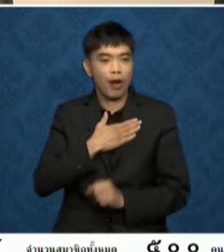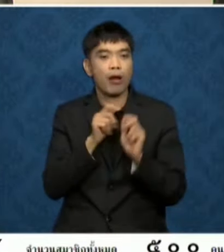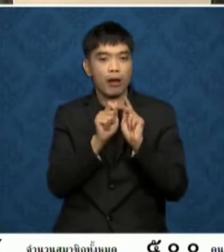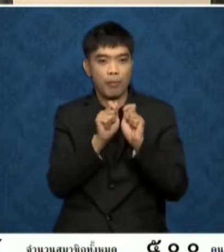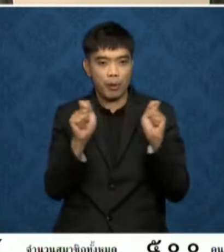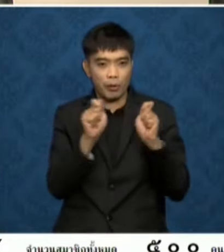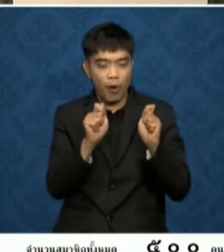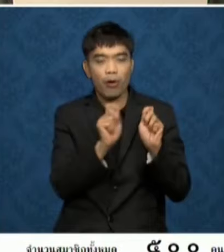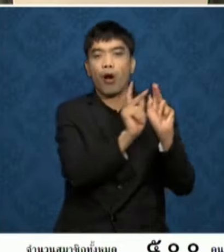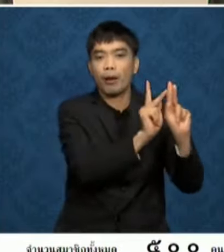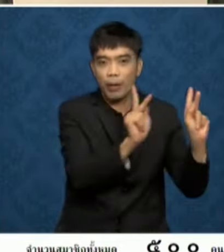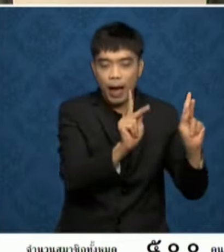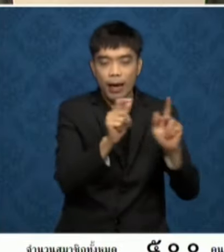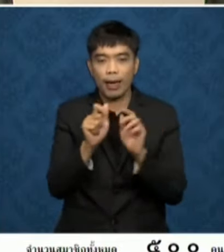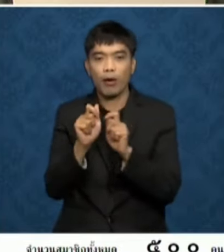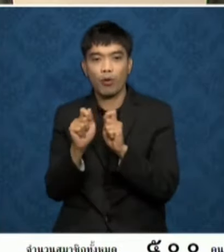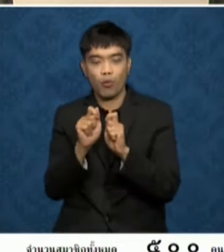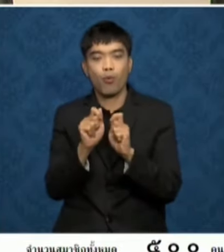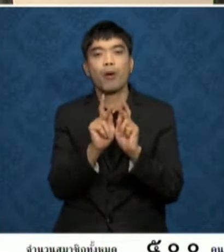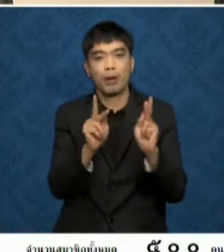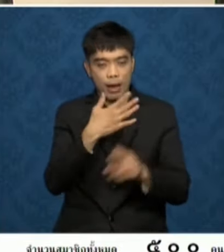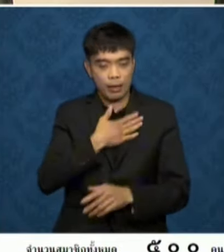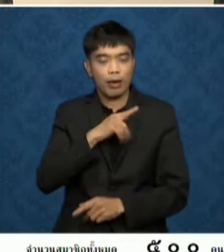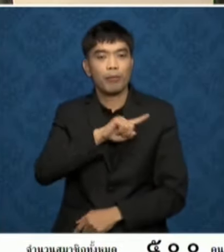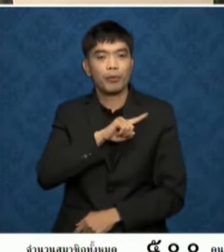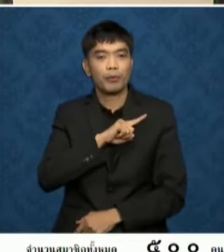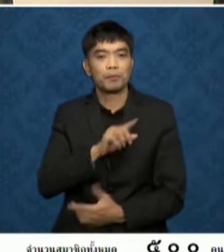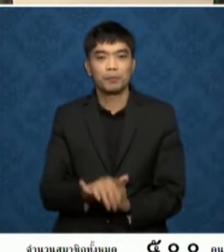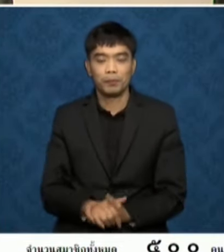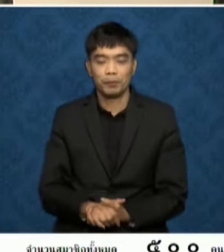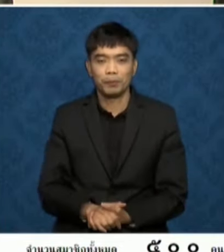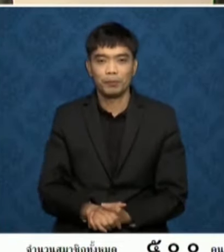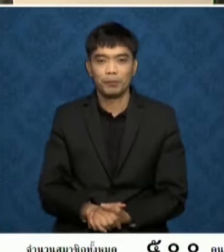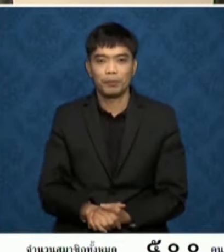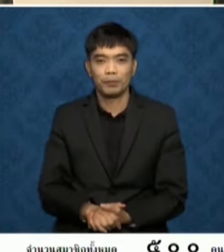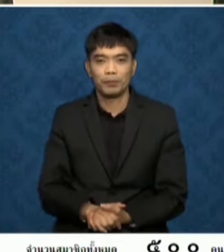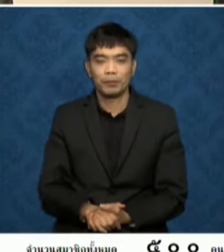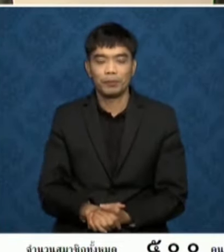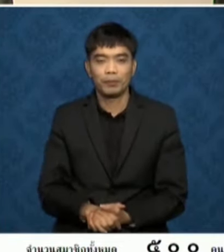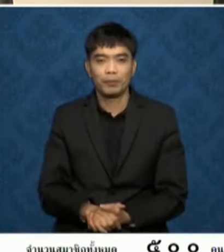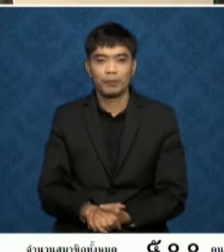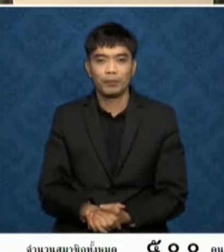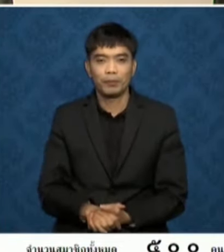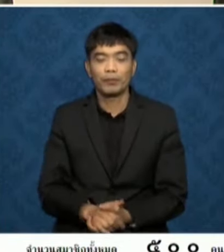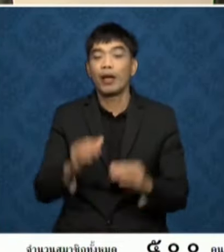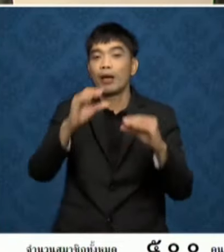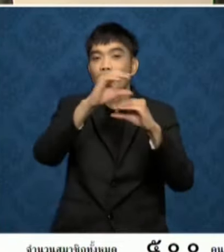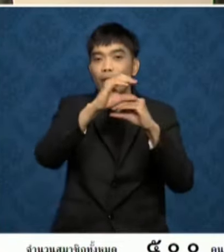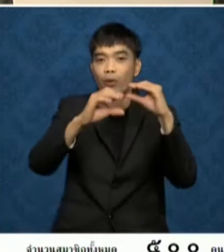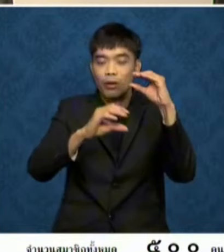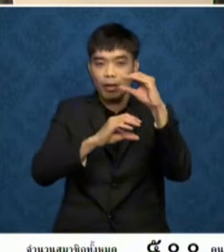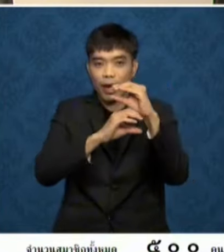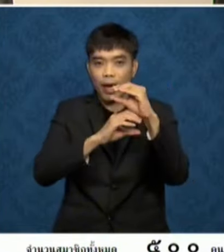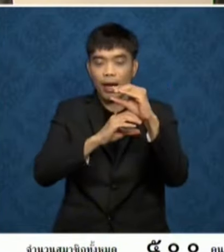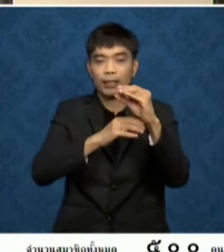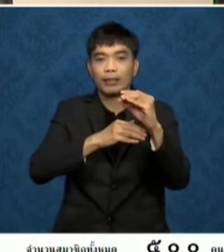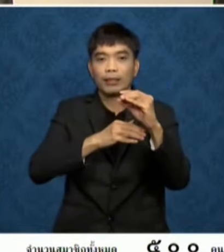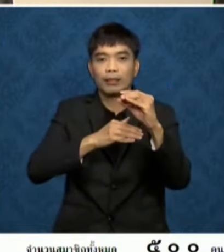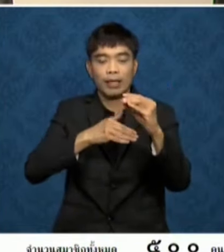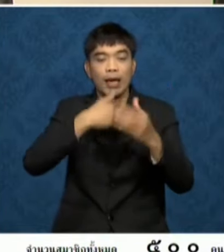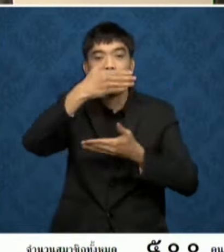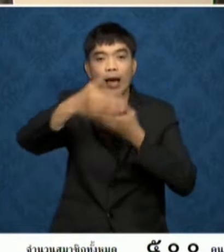ในชั้นกรรมาธิการค่ะในประเด็นของงบประมาณนะคะในส่วนของโครงการมหกรรมการค้าและการพัฒนา